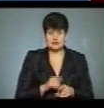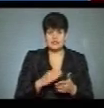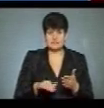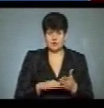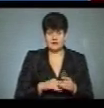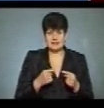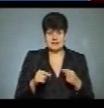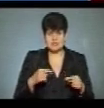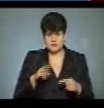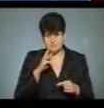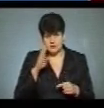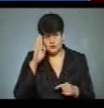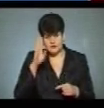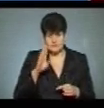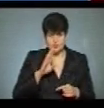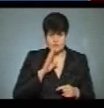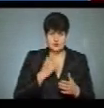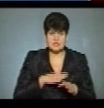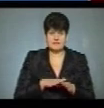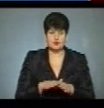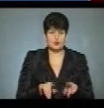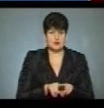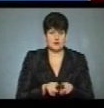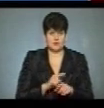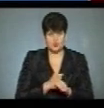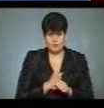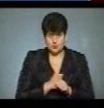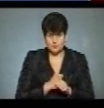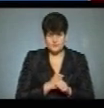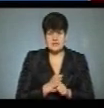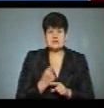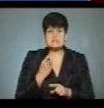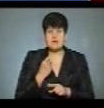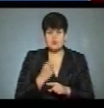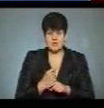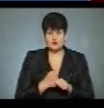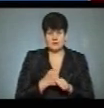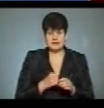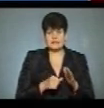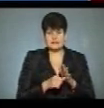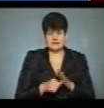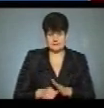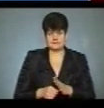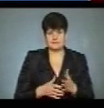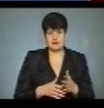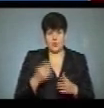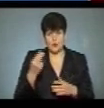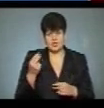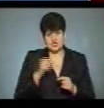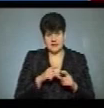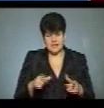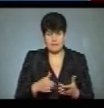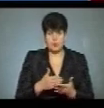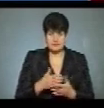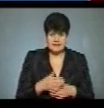у зарплаті чоловіків і жінок, якщо ті виконують однакову роботу. Забороняється чинити тиск на працівників через колір шкіри, політичні